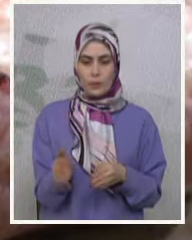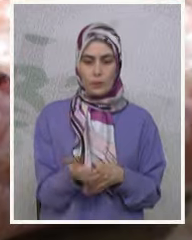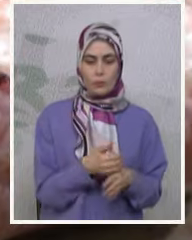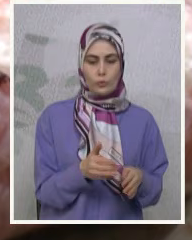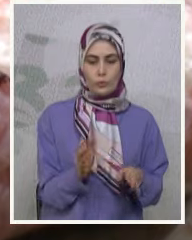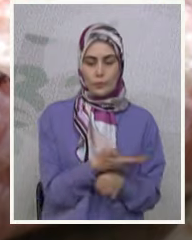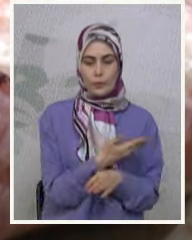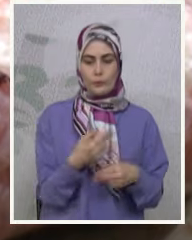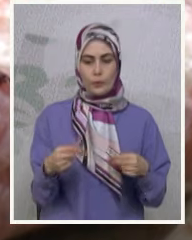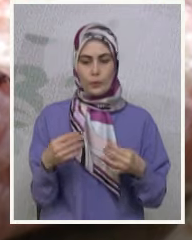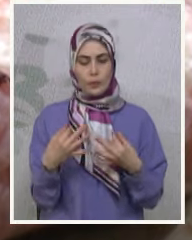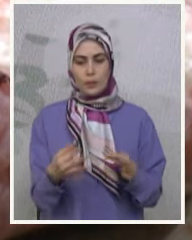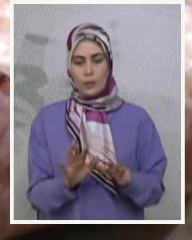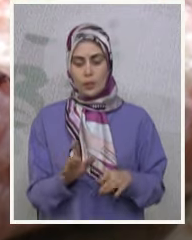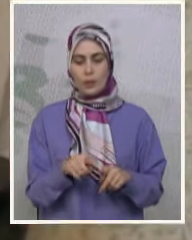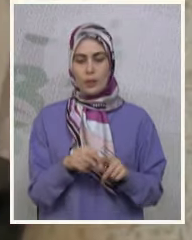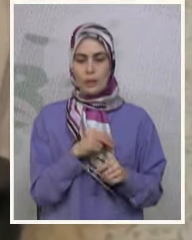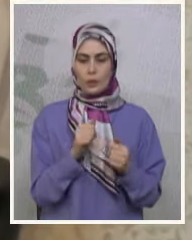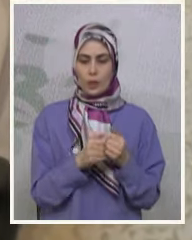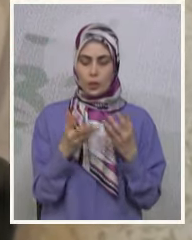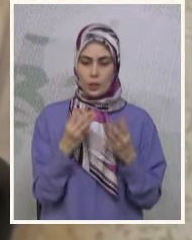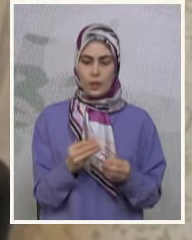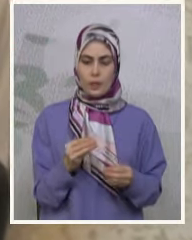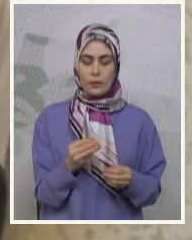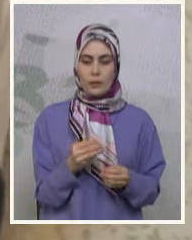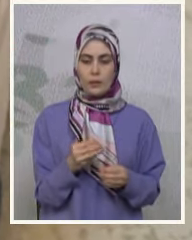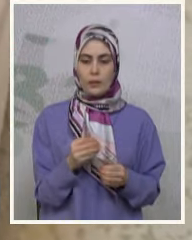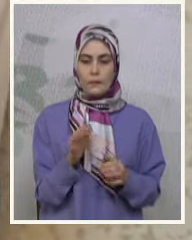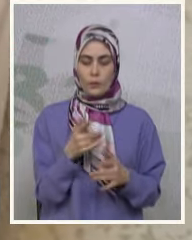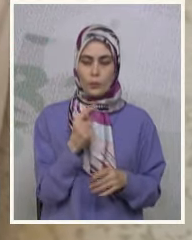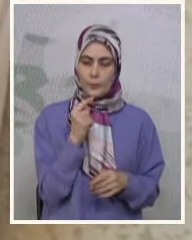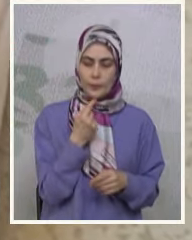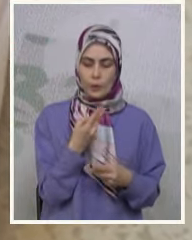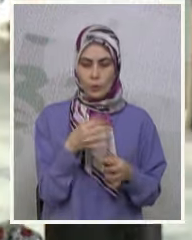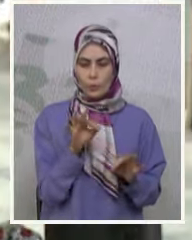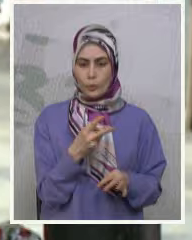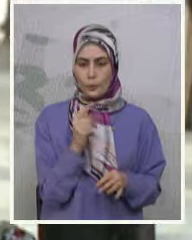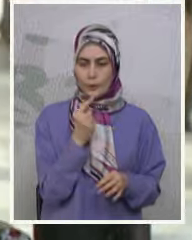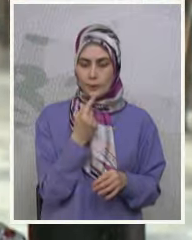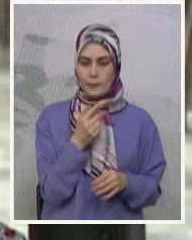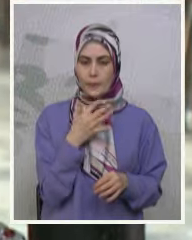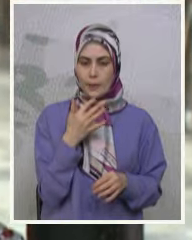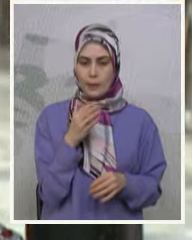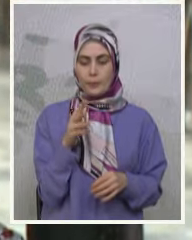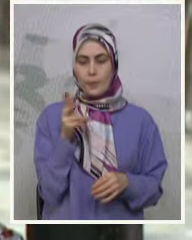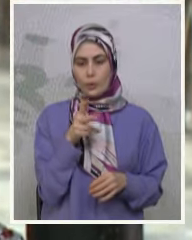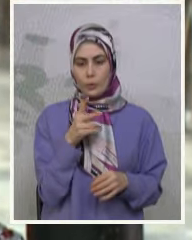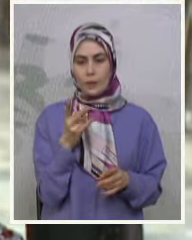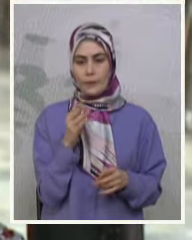продажи. И эту работу специалисты проводят регулярно. При любом подозрении они также советуют подвергать мясомолочные